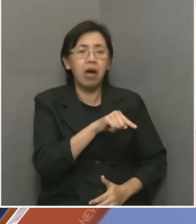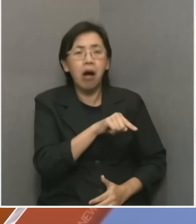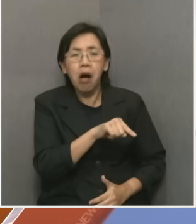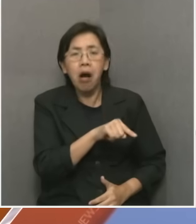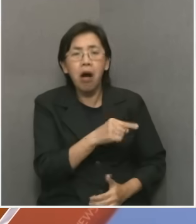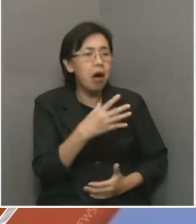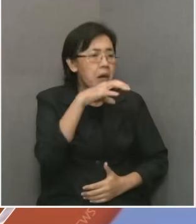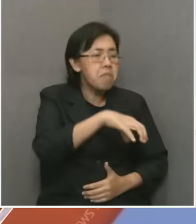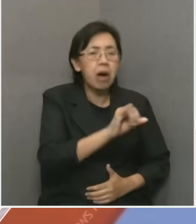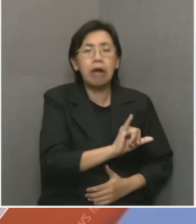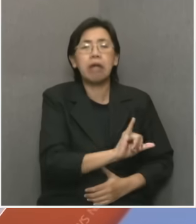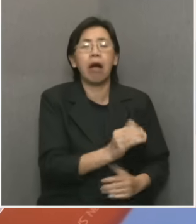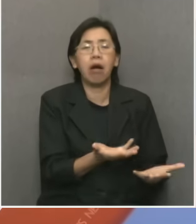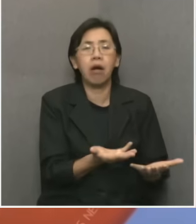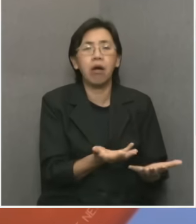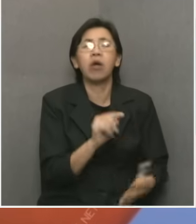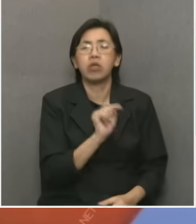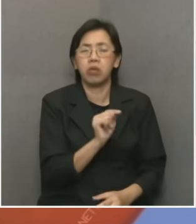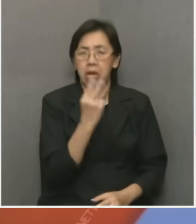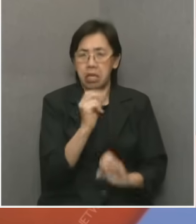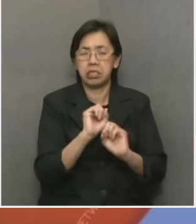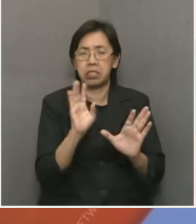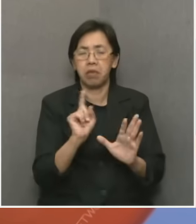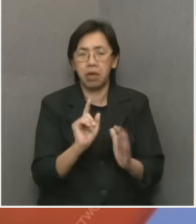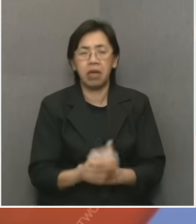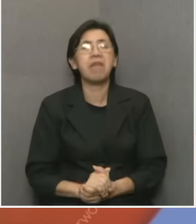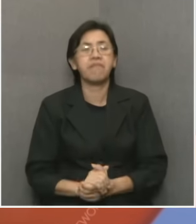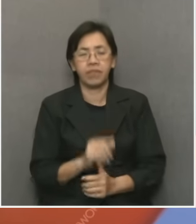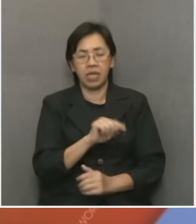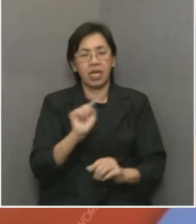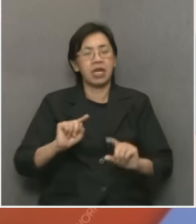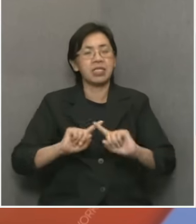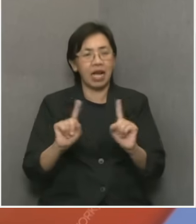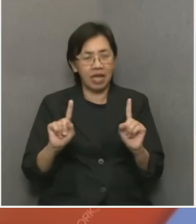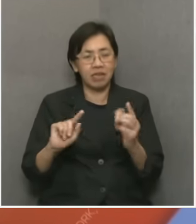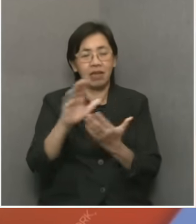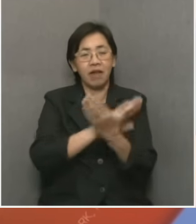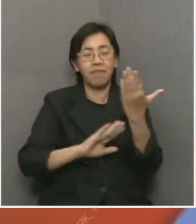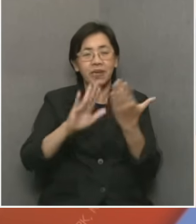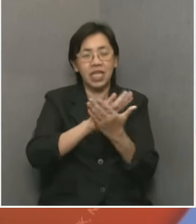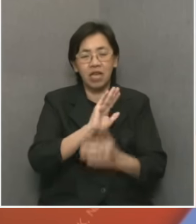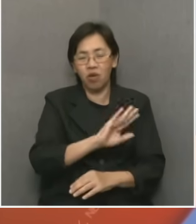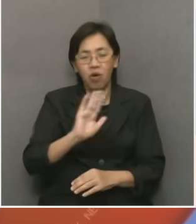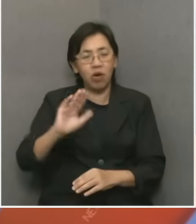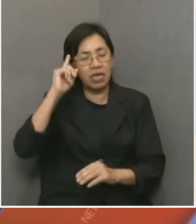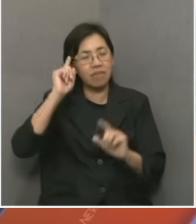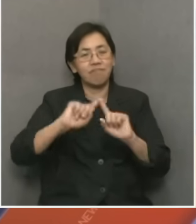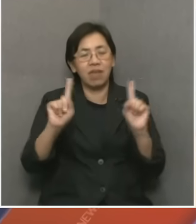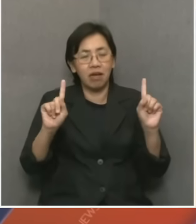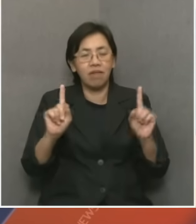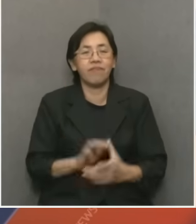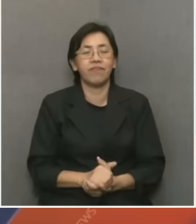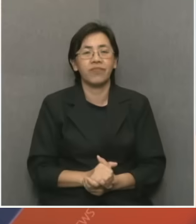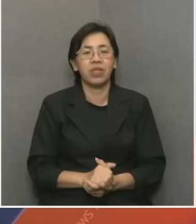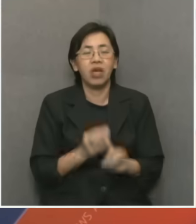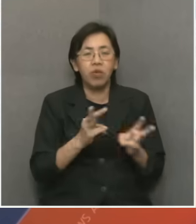งนี้เราก็เห็นถึงจุดยืนที่ต่างกันของชาติมหาอำนาจนะแล้วตรงเนี้ยมันจะทำให้กลไก